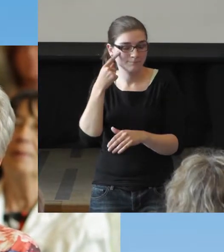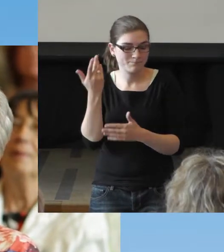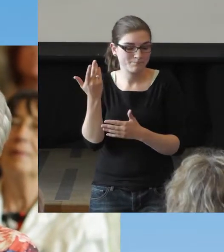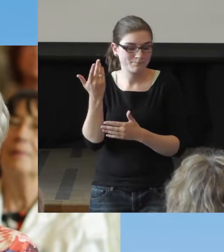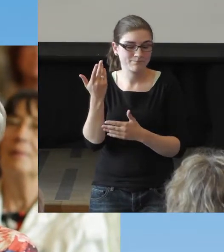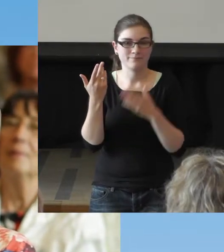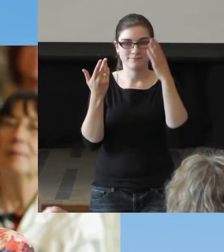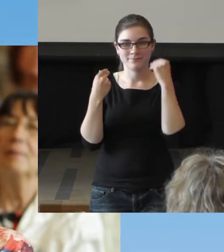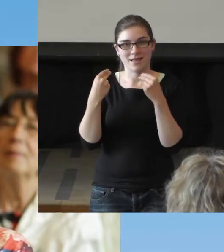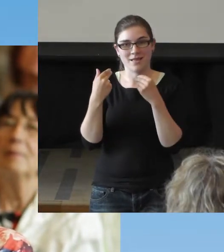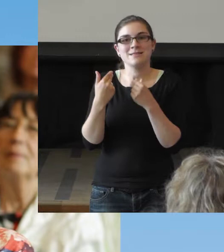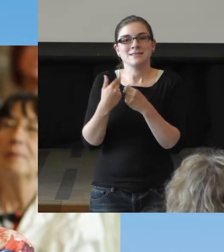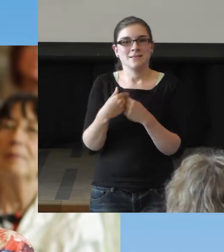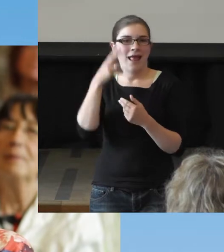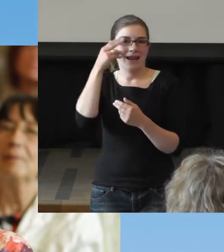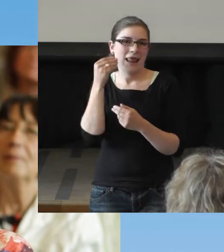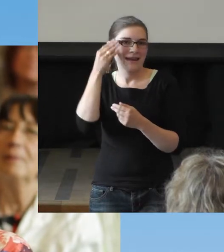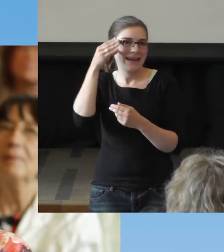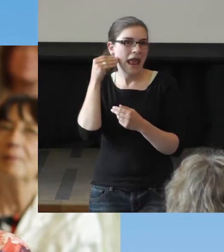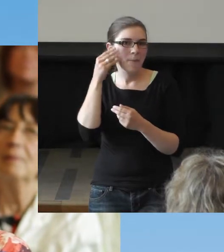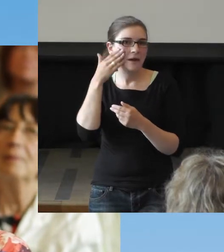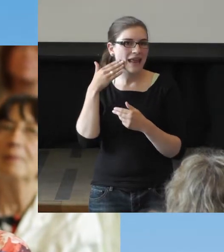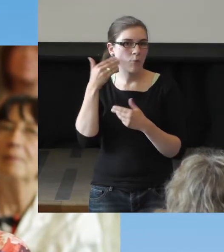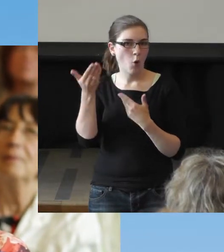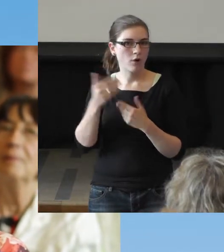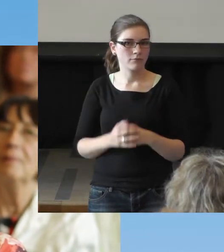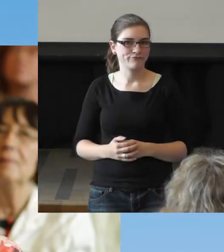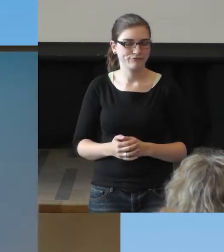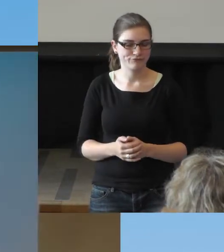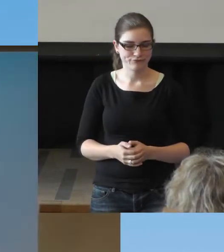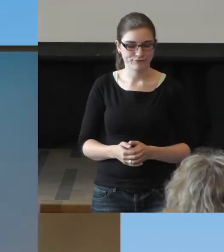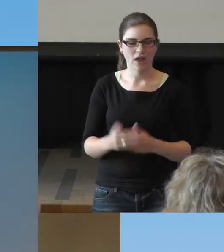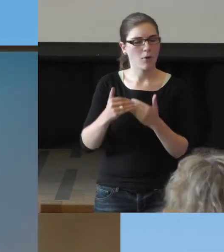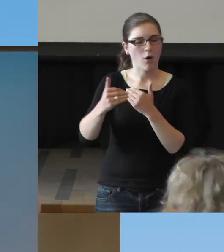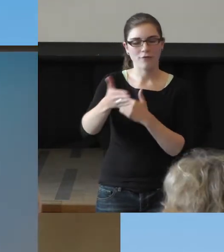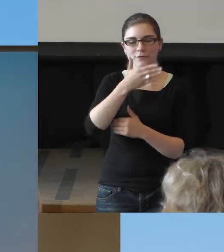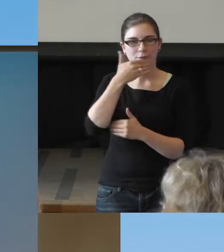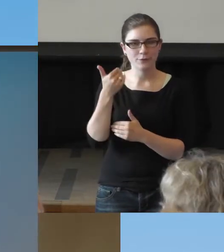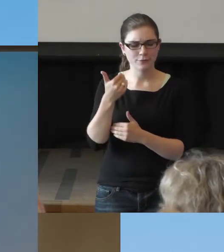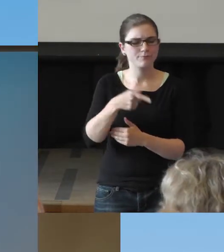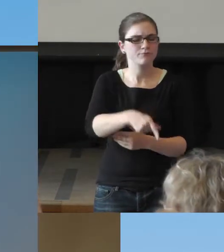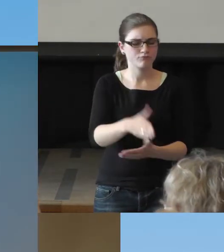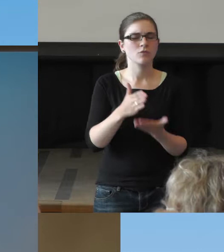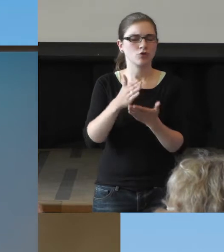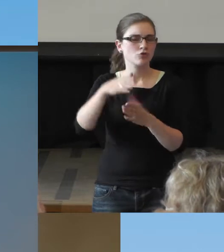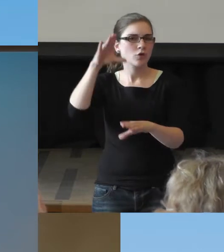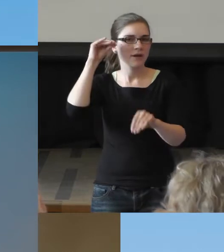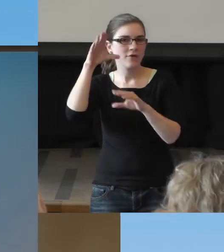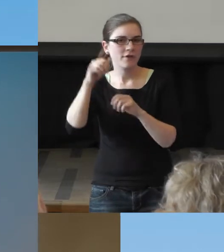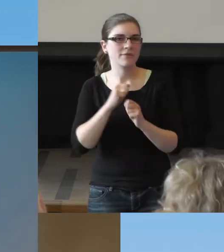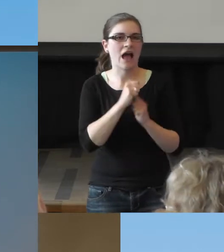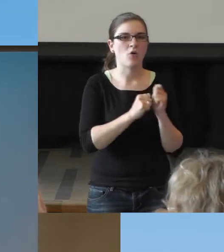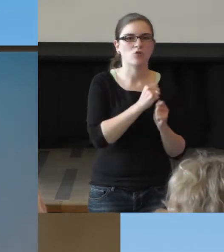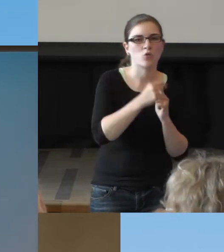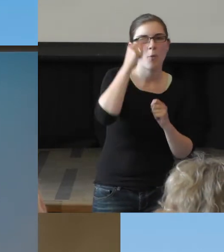Nerven, der das Auge versorgt. Kann auch mal sein. Ist aber nicht so häufig. Und das haben wir auch schon kurz gehört, die autonomen